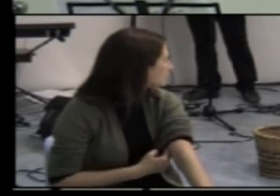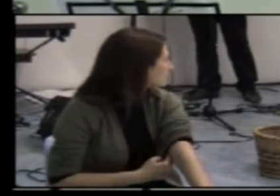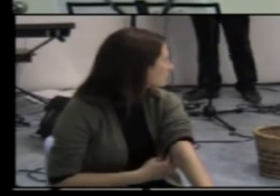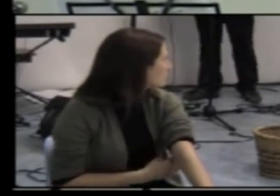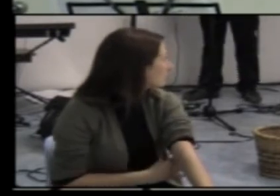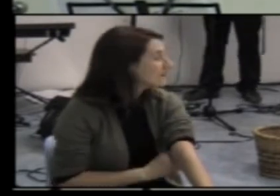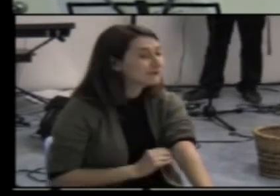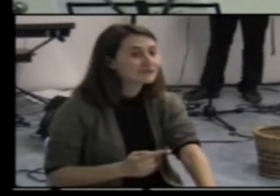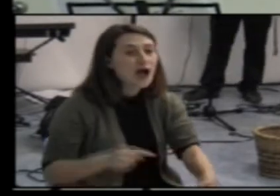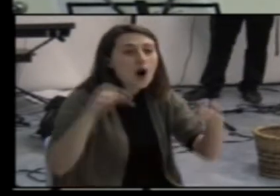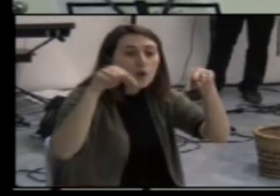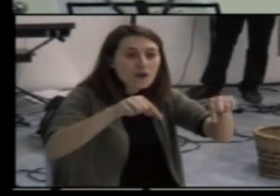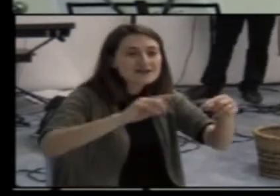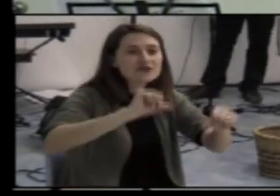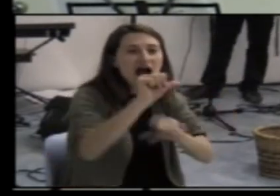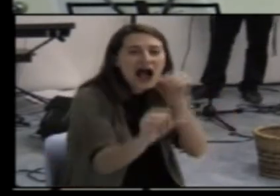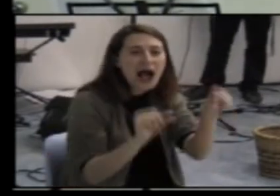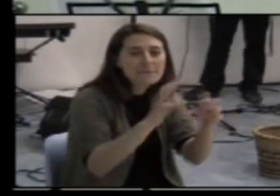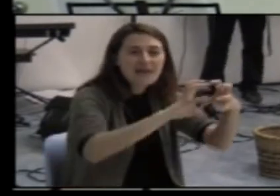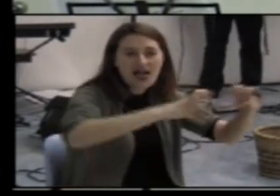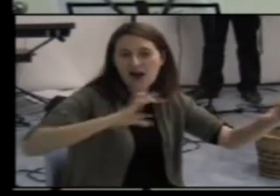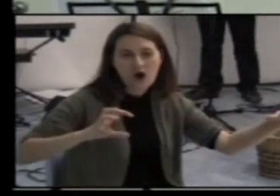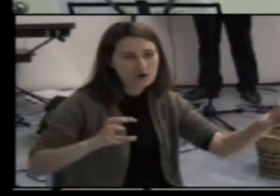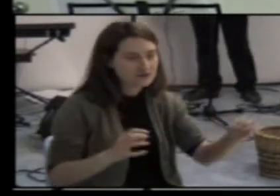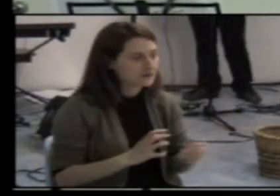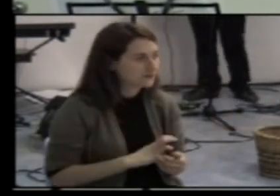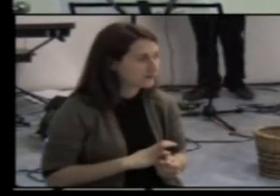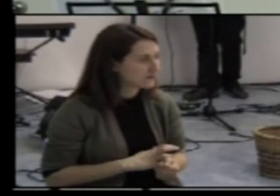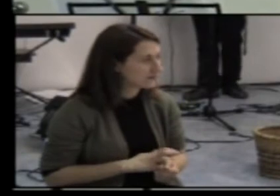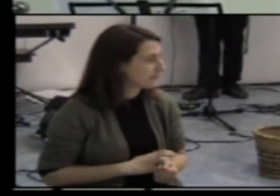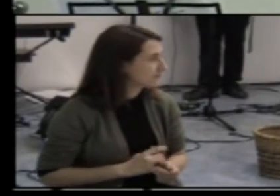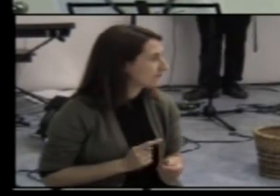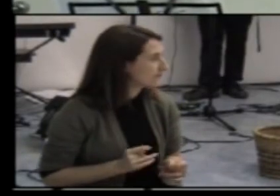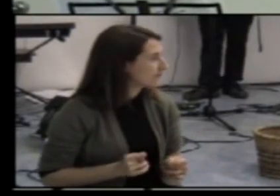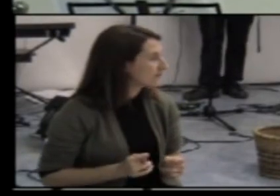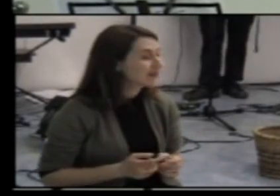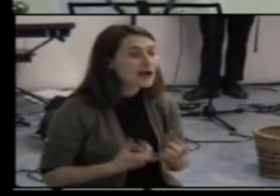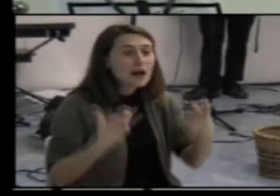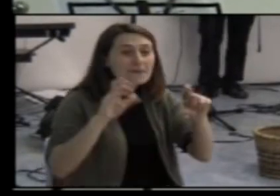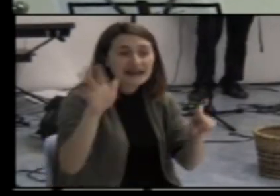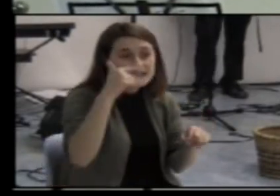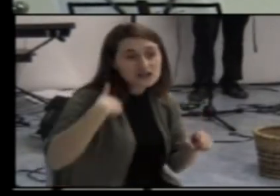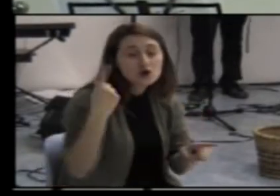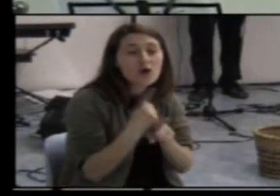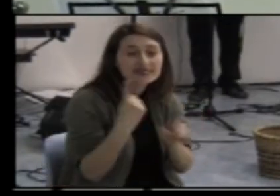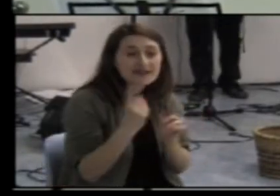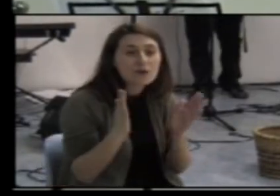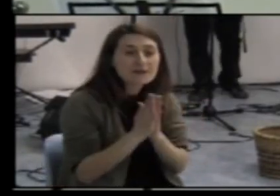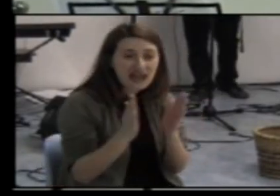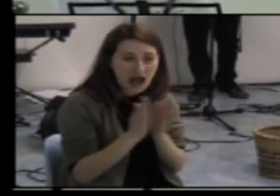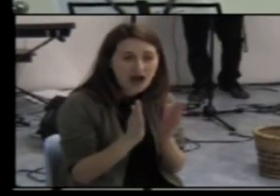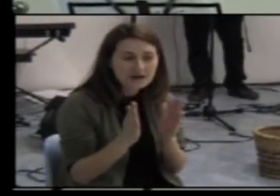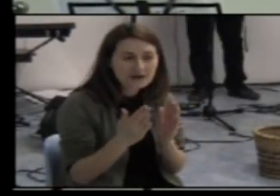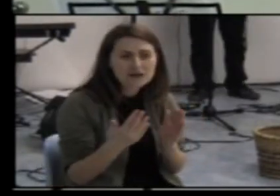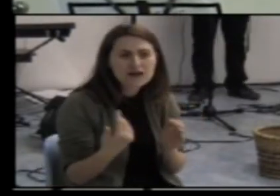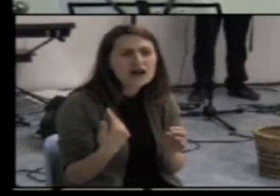Sapete, questo cambia le cose in un modo incredibile. Perché quando io devo pregare, non sono più